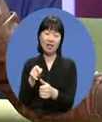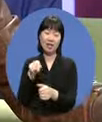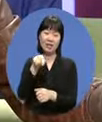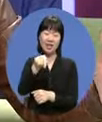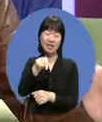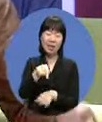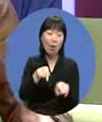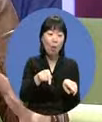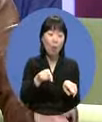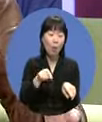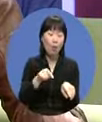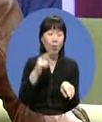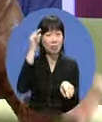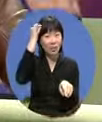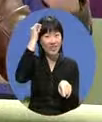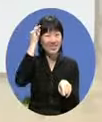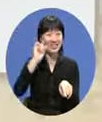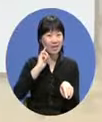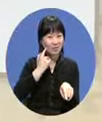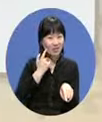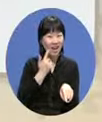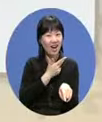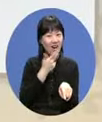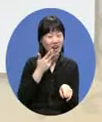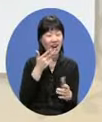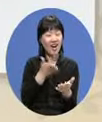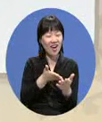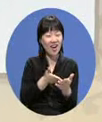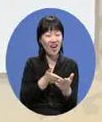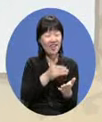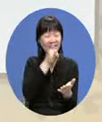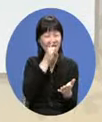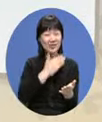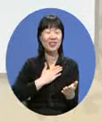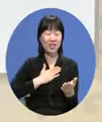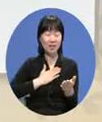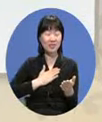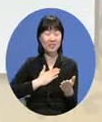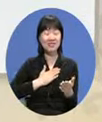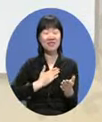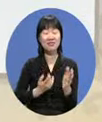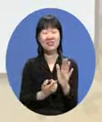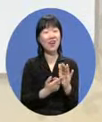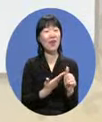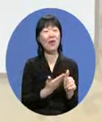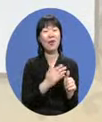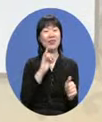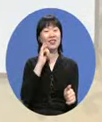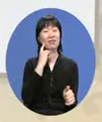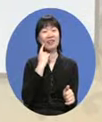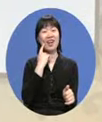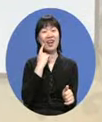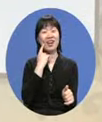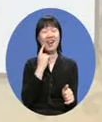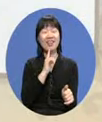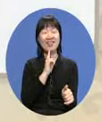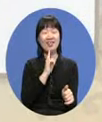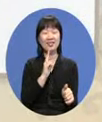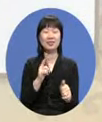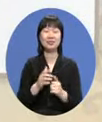Your hair is beautiful 이렇게 해요. 머리 오늘 머릿결 좋다. 그때도 이제 감정 이입해가지고 그치? Your hair is beautiful. 예. 예,